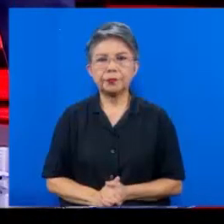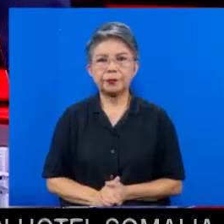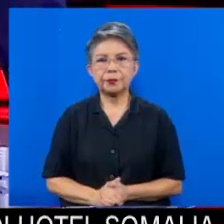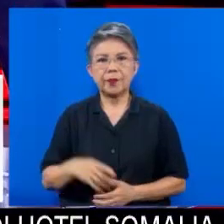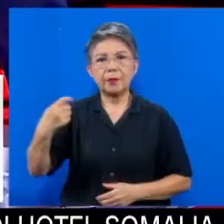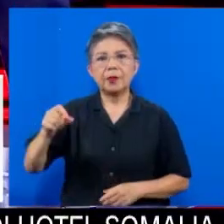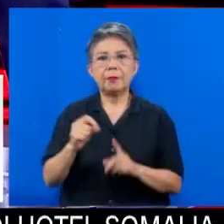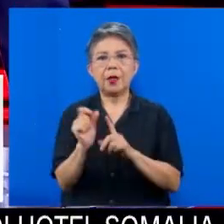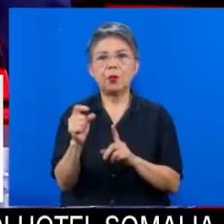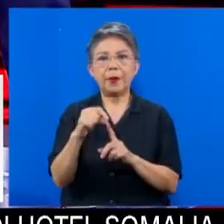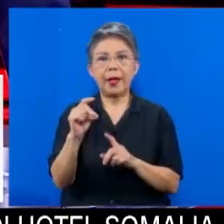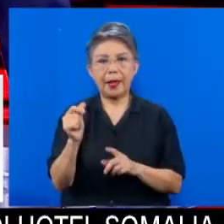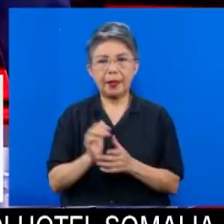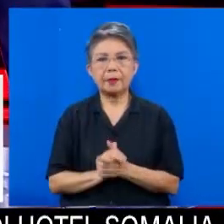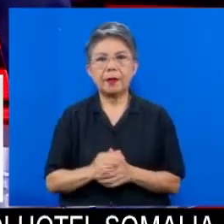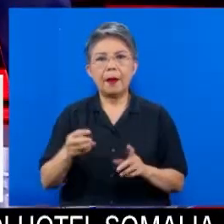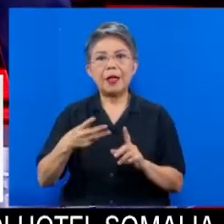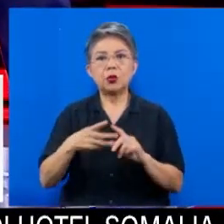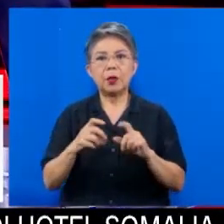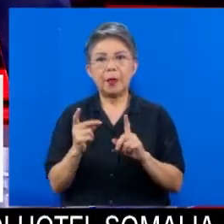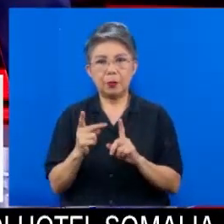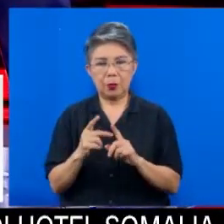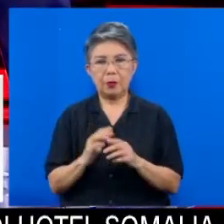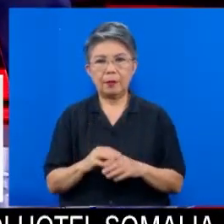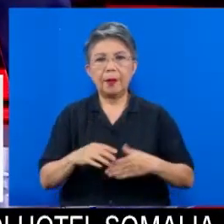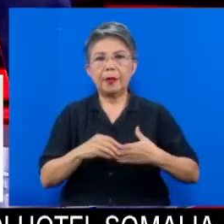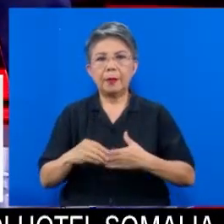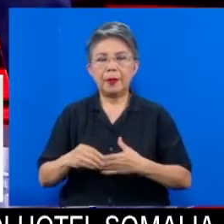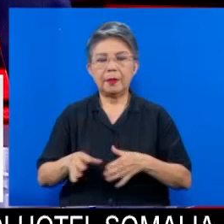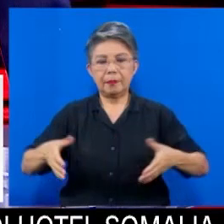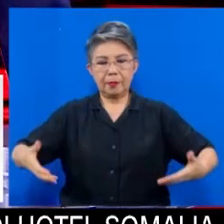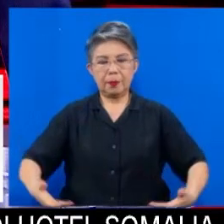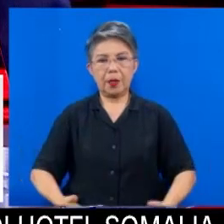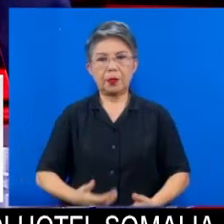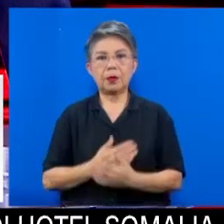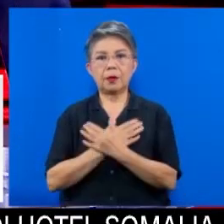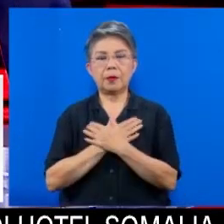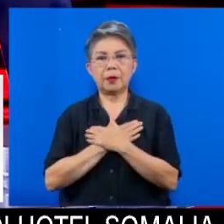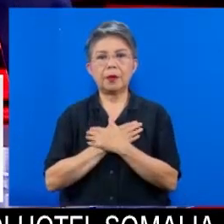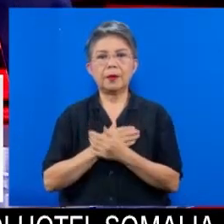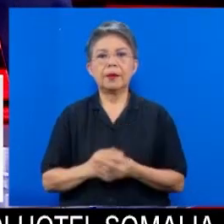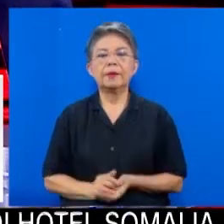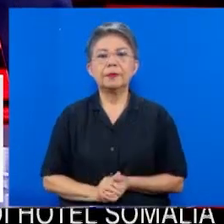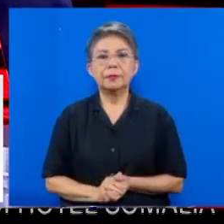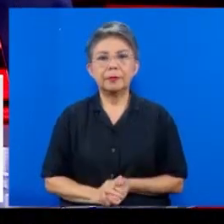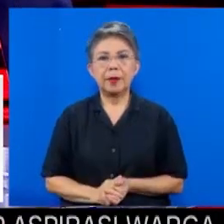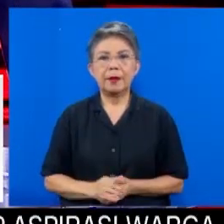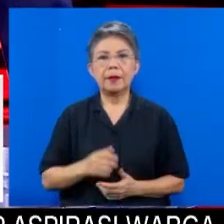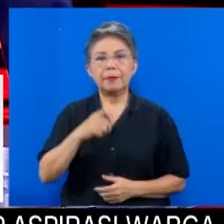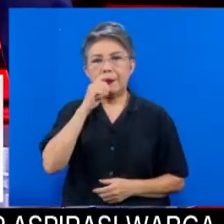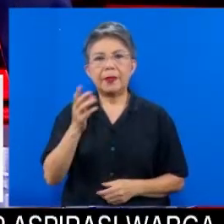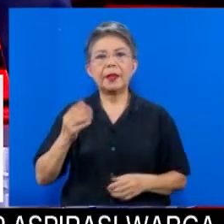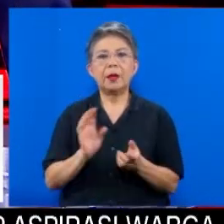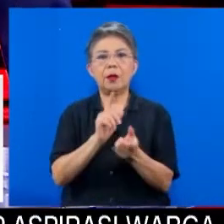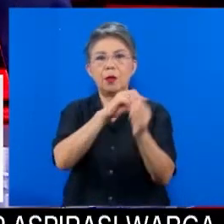Menteri Pekerjaan Umum dan Perumahan Rakyat Basuki Hadi Mulyono memimpin jalannya pemakaman almarhum Ahmad Hermanto Dardak, ayahanda Wakil